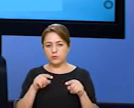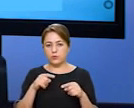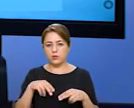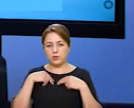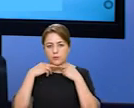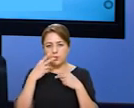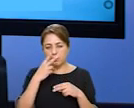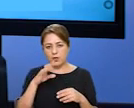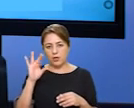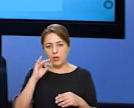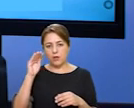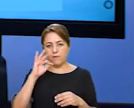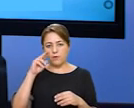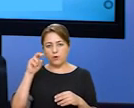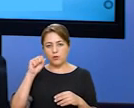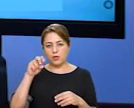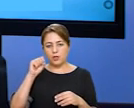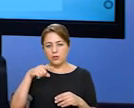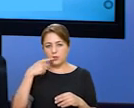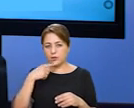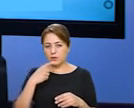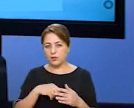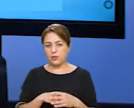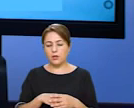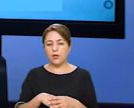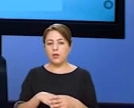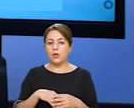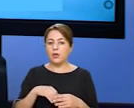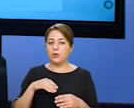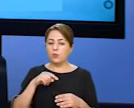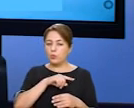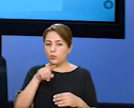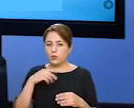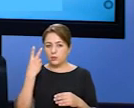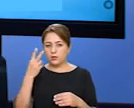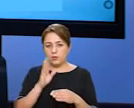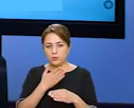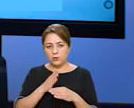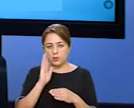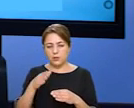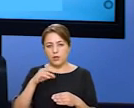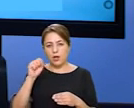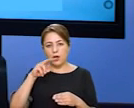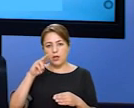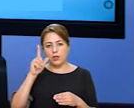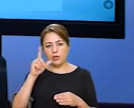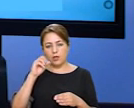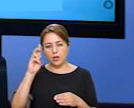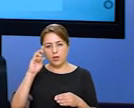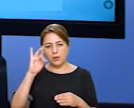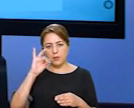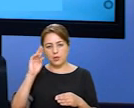bering. Ifodalar deganda ifodalar ikki xil turga bo'linar edi. Algebrik ifodalar